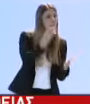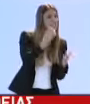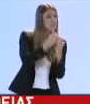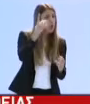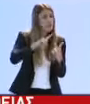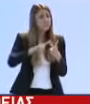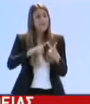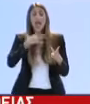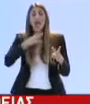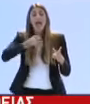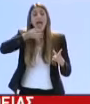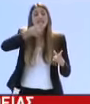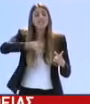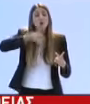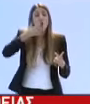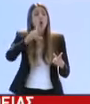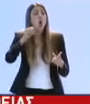αξιολόγηση και λογοδοσία.